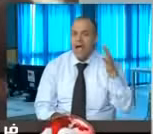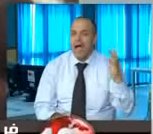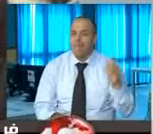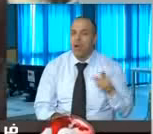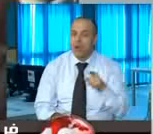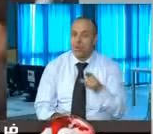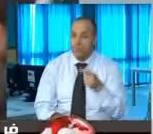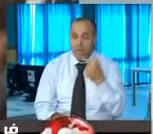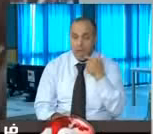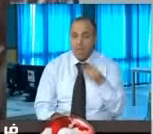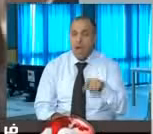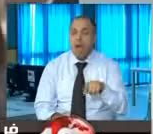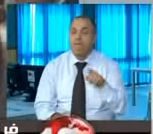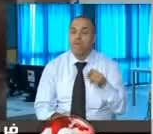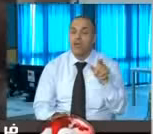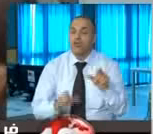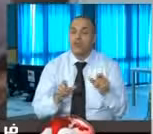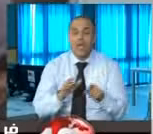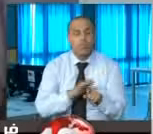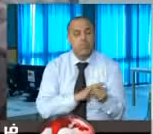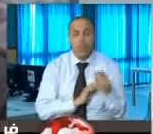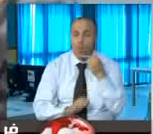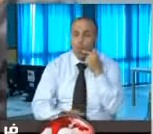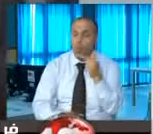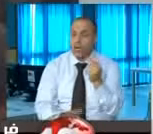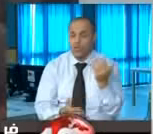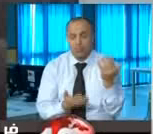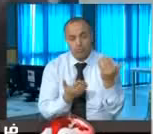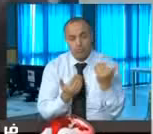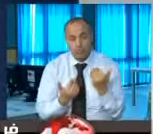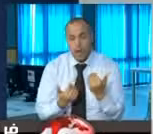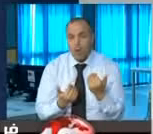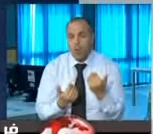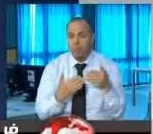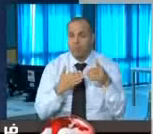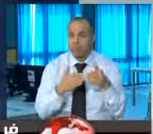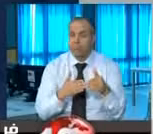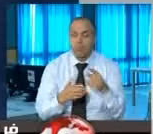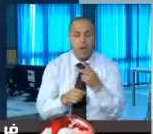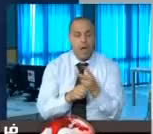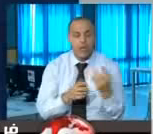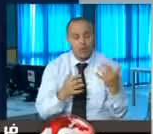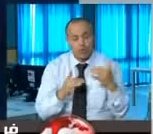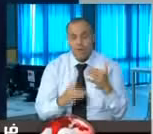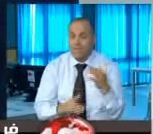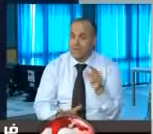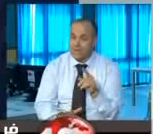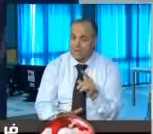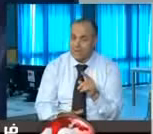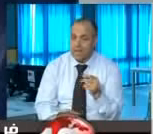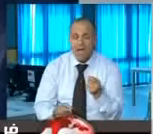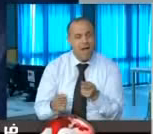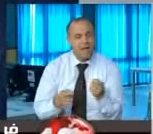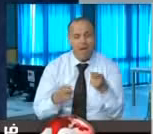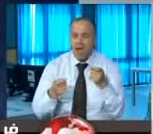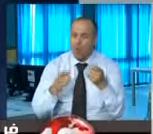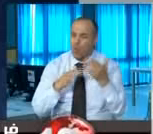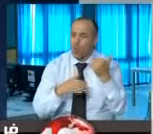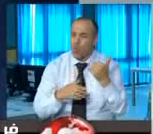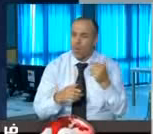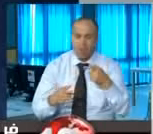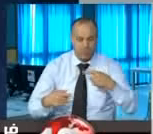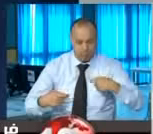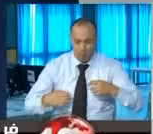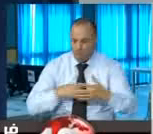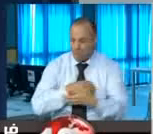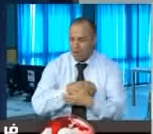حيث يقيم آلاف المهاجرين الذين قدموا عبر رحلات محفوفة بالمخاطر هربا من الحروب والاستبداد